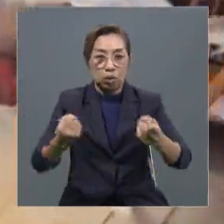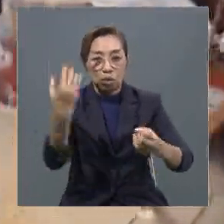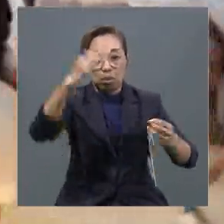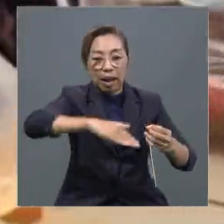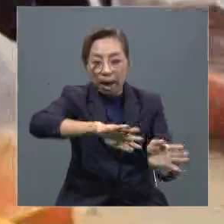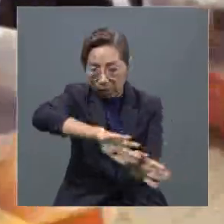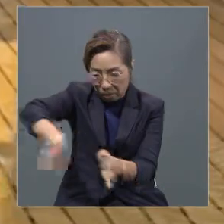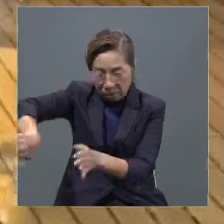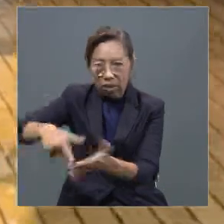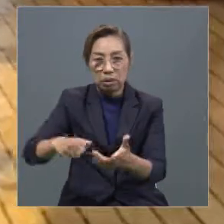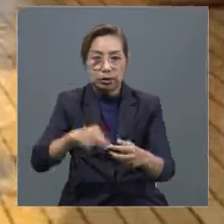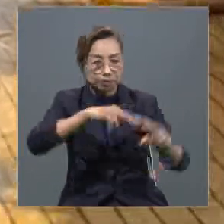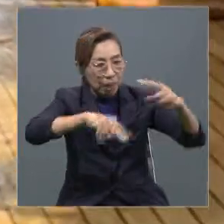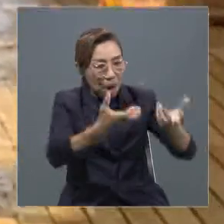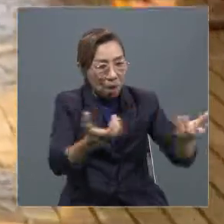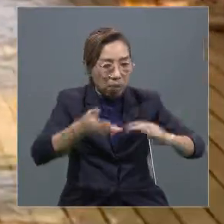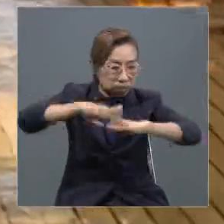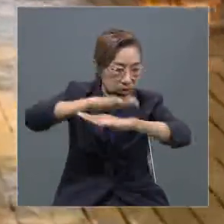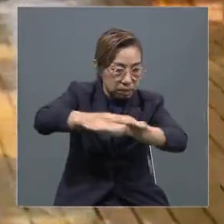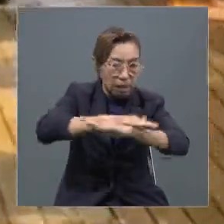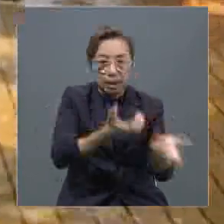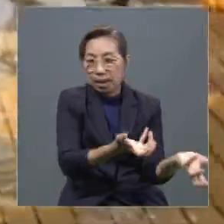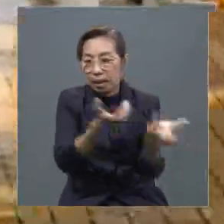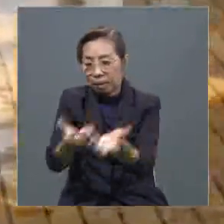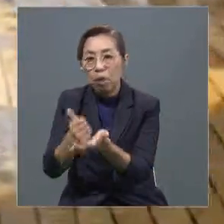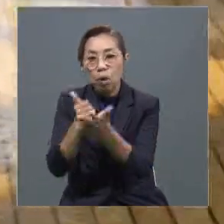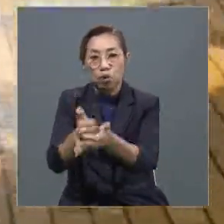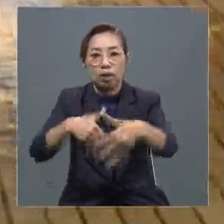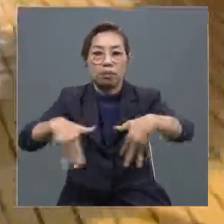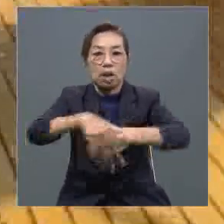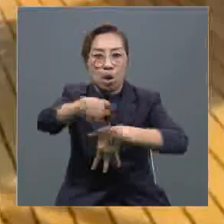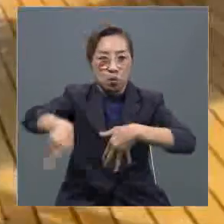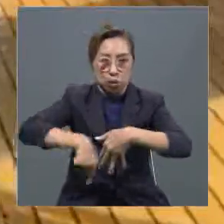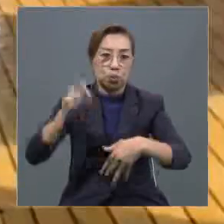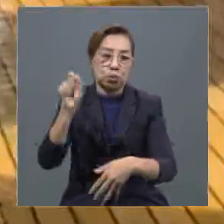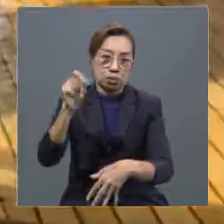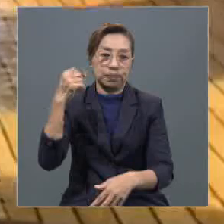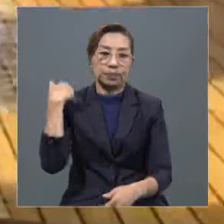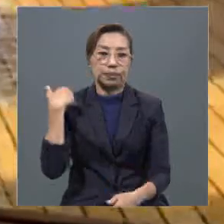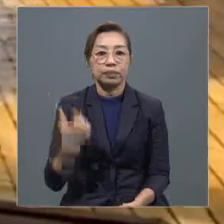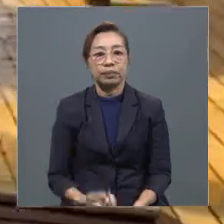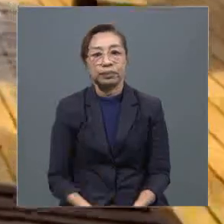หายจัดหาวัสดุอุปกรณ์ซ่อมแซมที่อยู่อาศัยให้กับประชาชนอย่างเร่งด่วนด้วยค่ะ